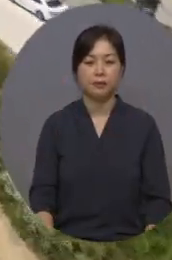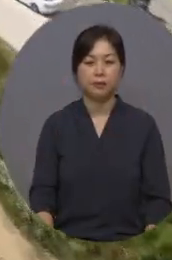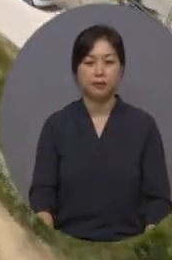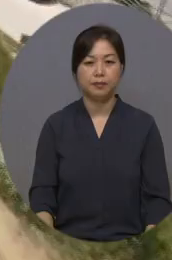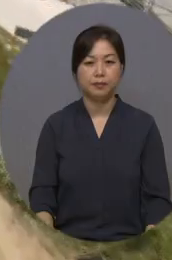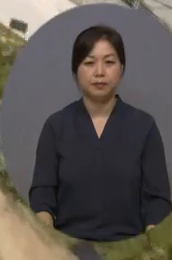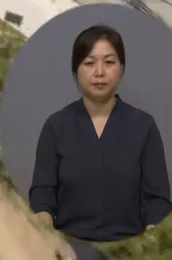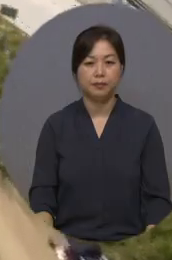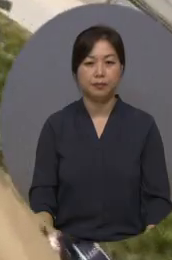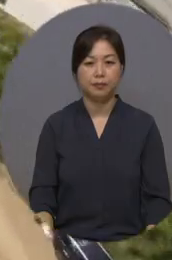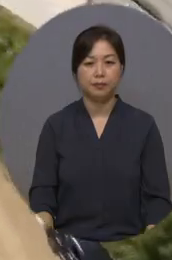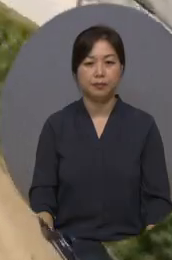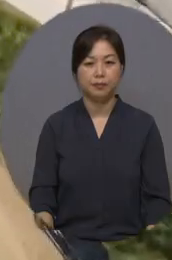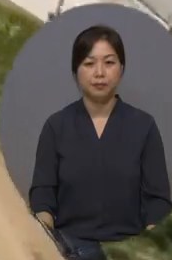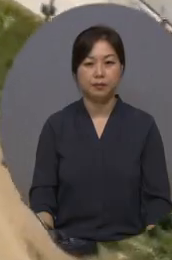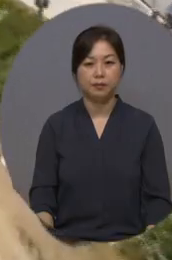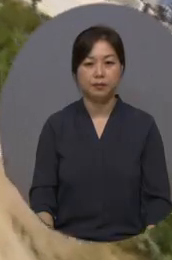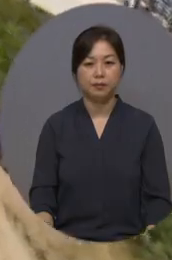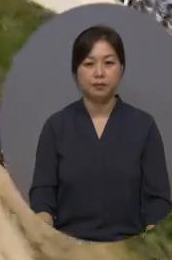뉴스 권육찬입니다.